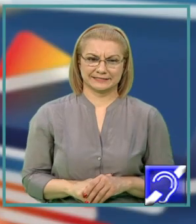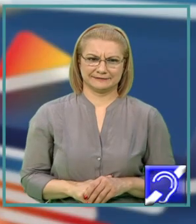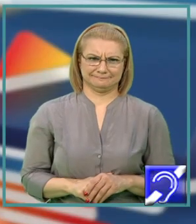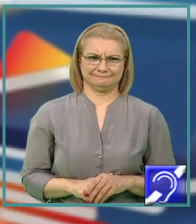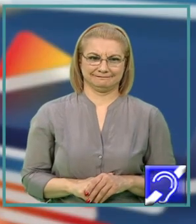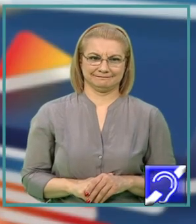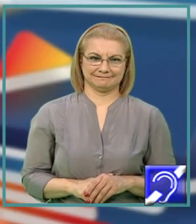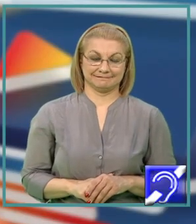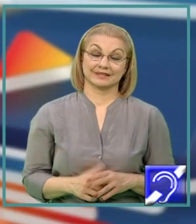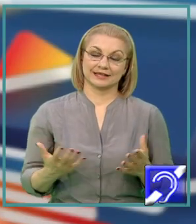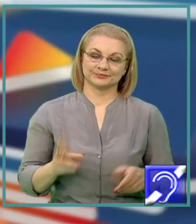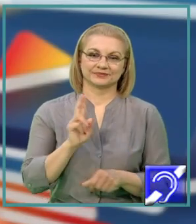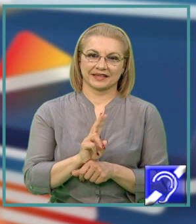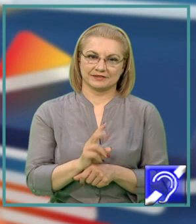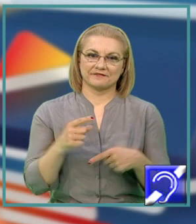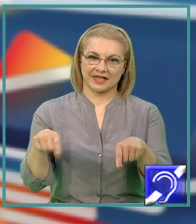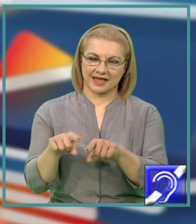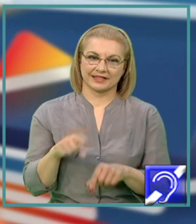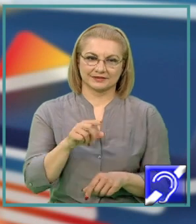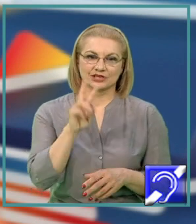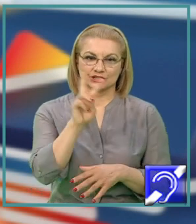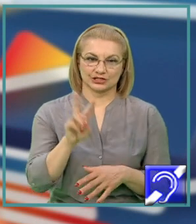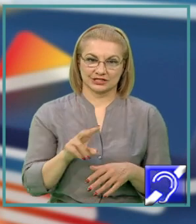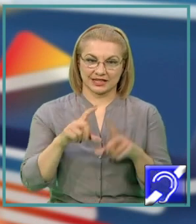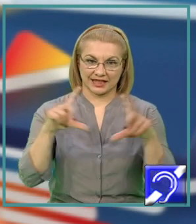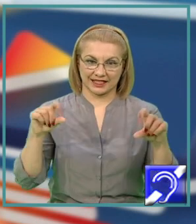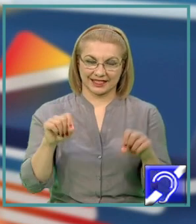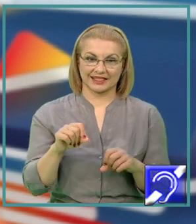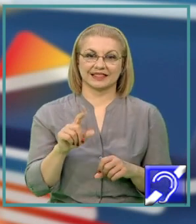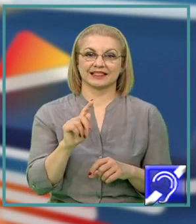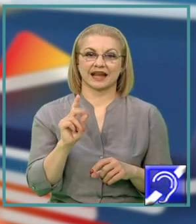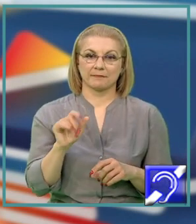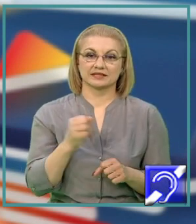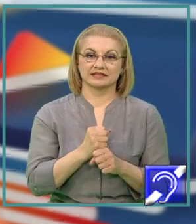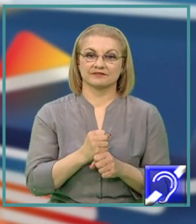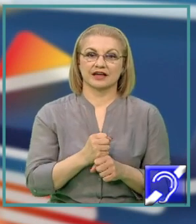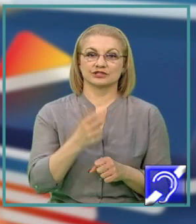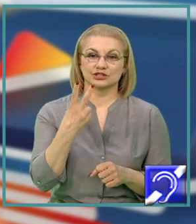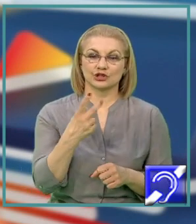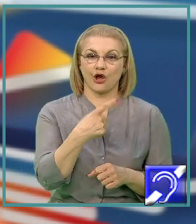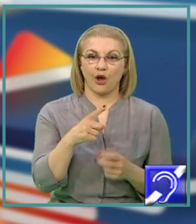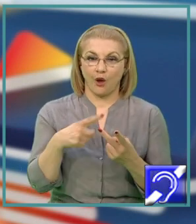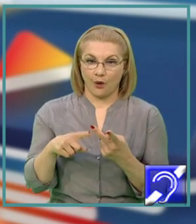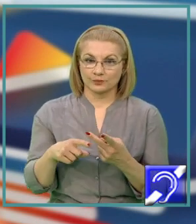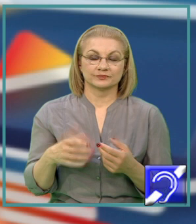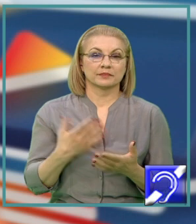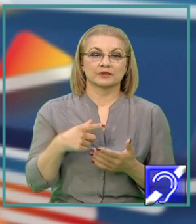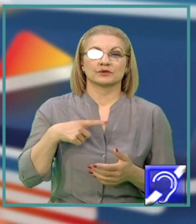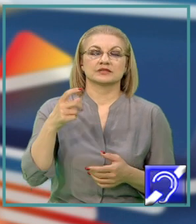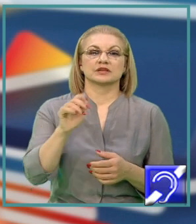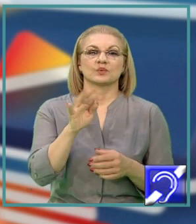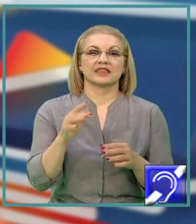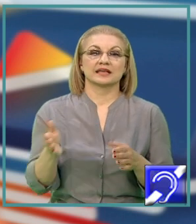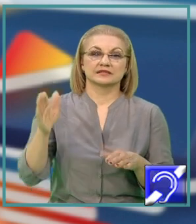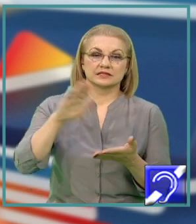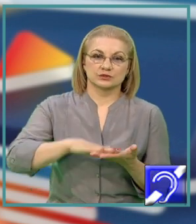Vă atrag atenția că lectura textului dramatic se face în două chei, pentru că este un text suprapus